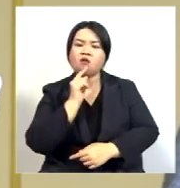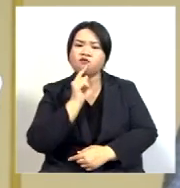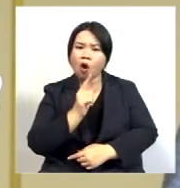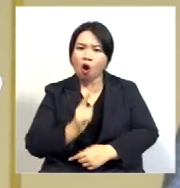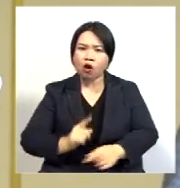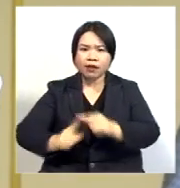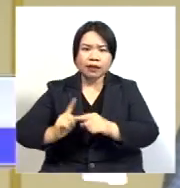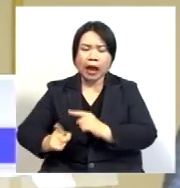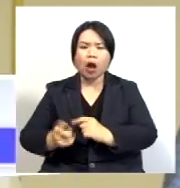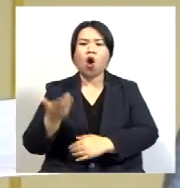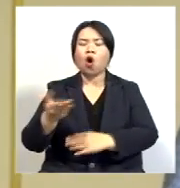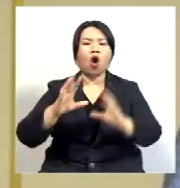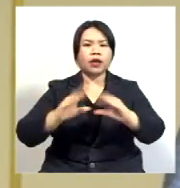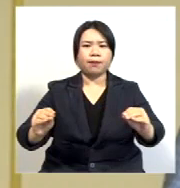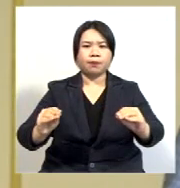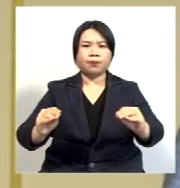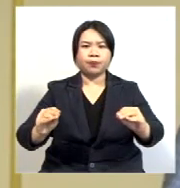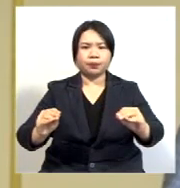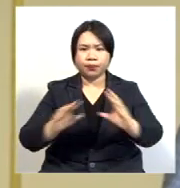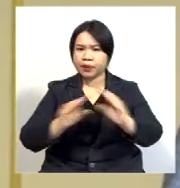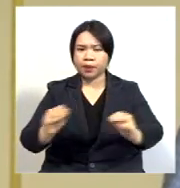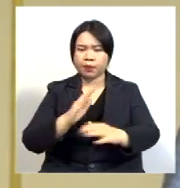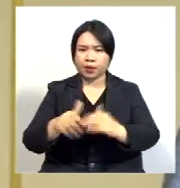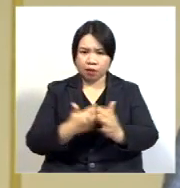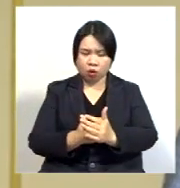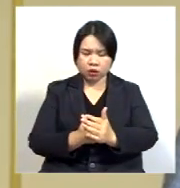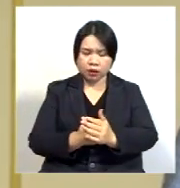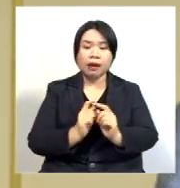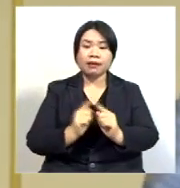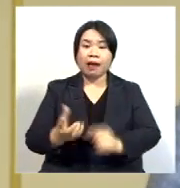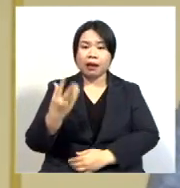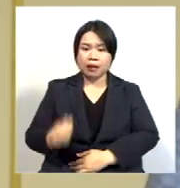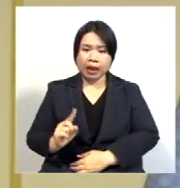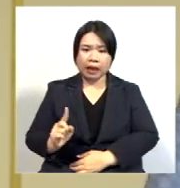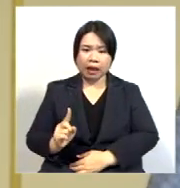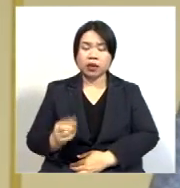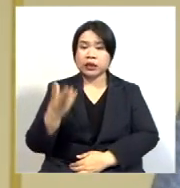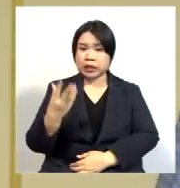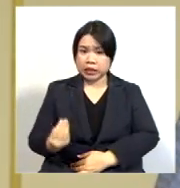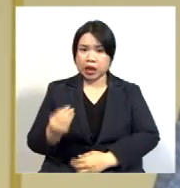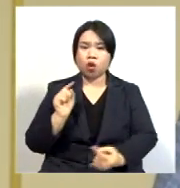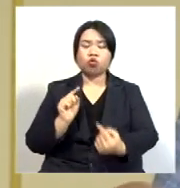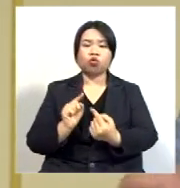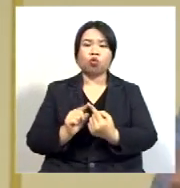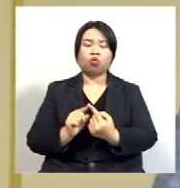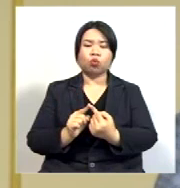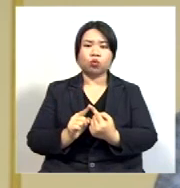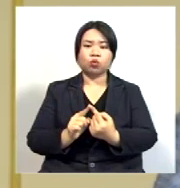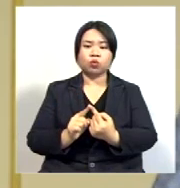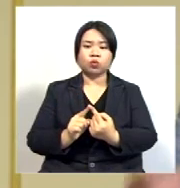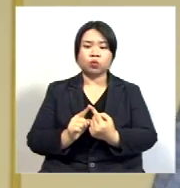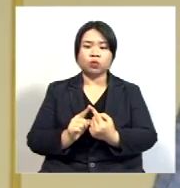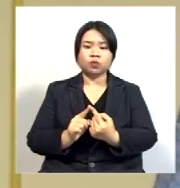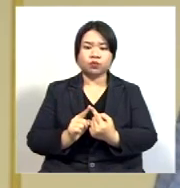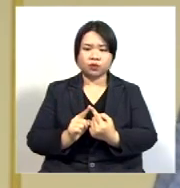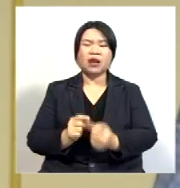กันว่ายุติทั้งหมดนะครับเหลือเพียงแค่คดีในเรื่องของการ